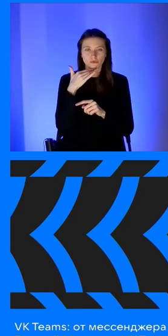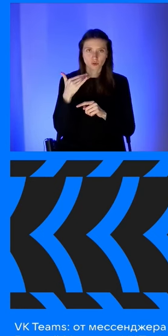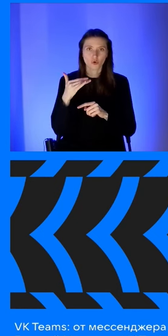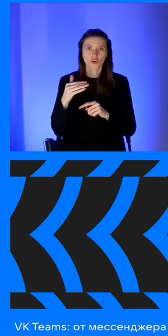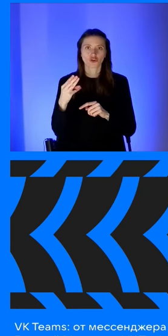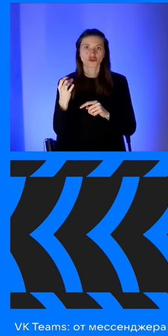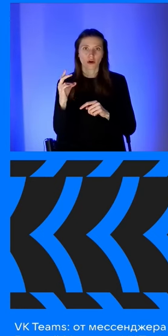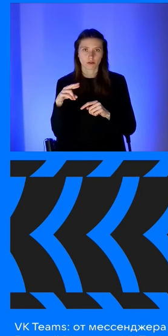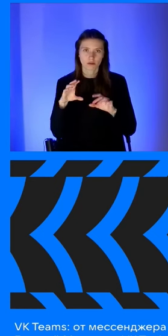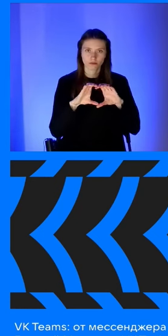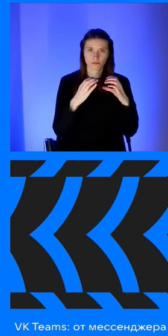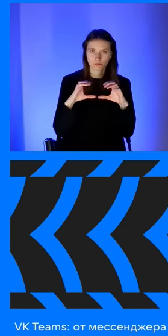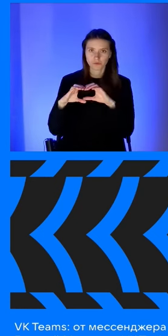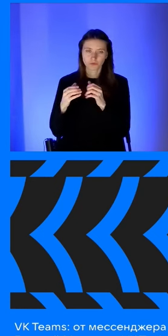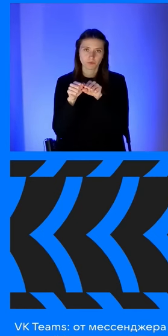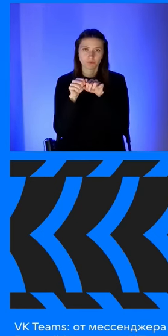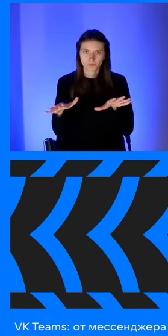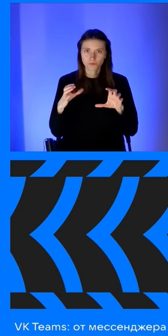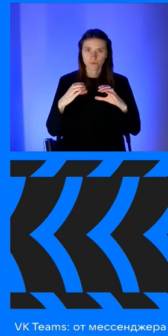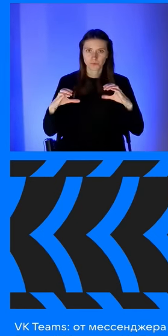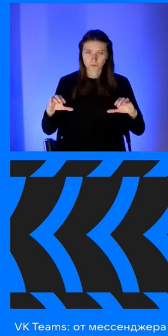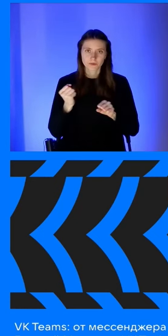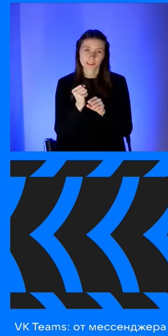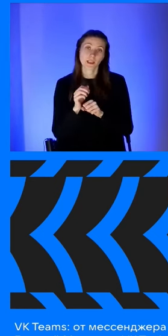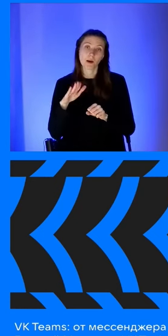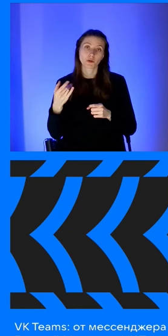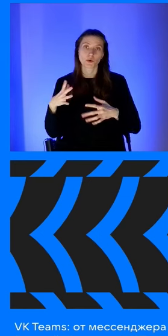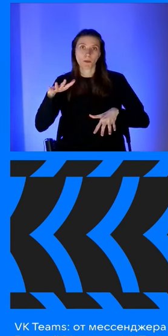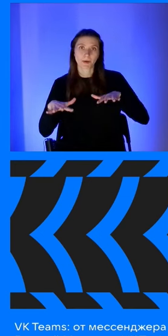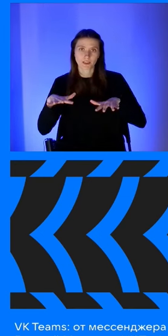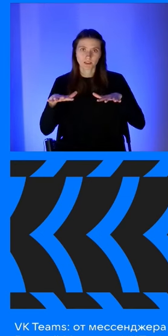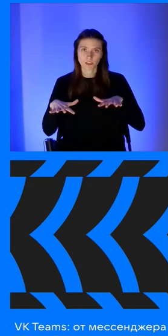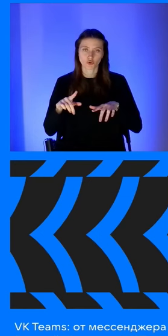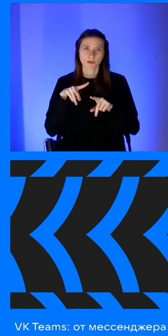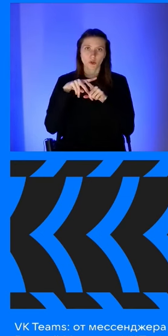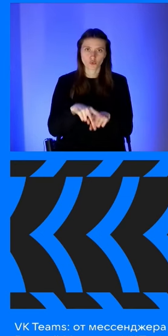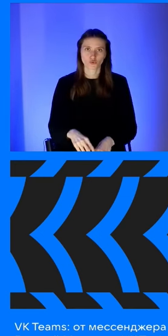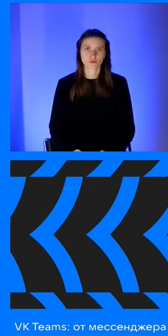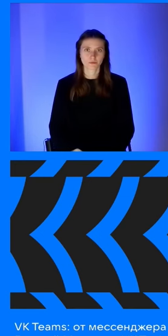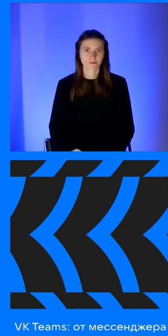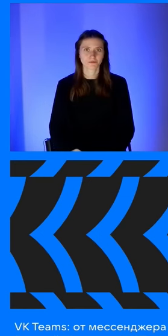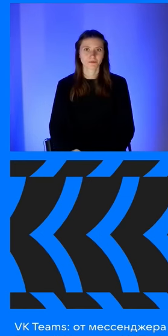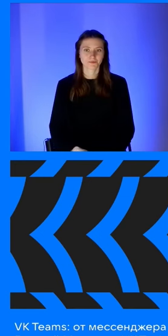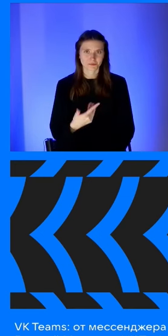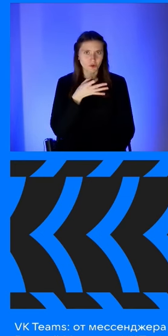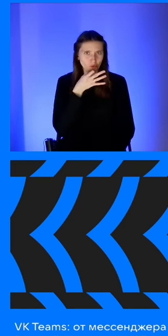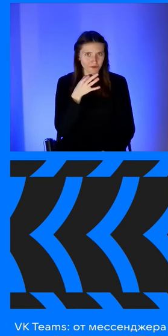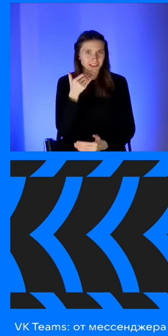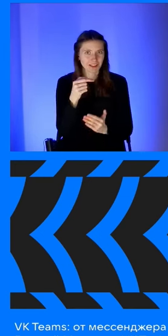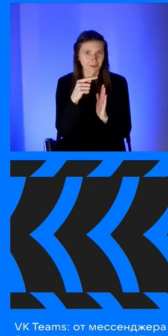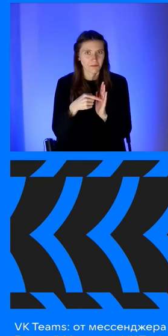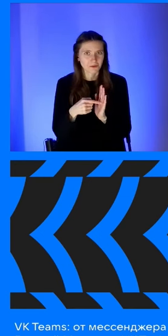балансировать между серверами. Так. Большое спасибо. Ответил на вопрос? Вроде, да, кивает,